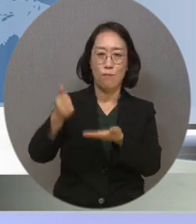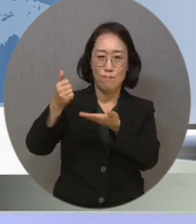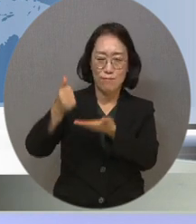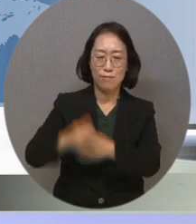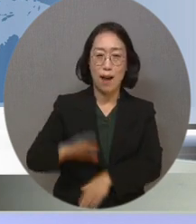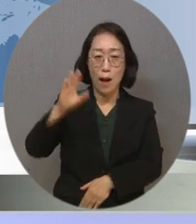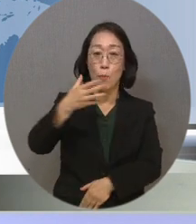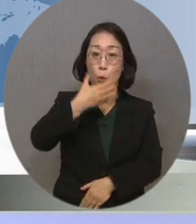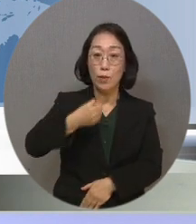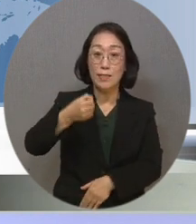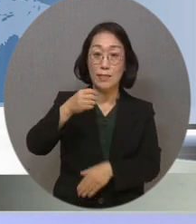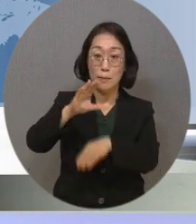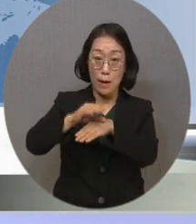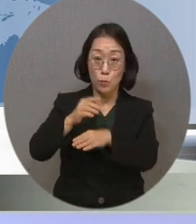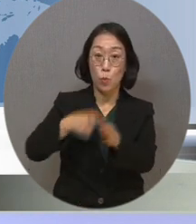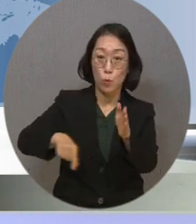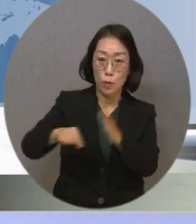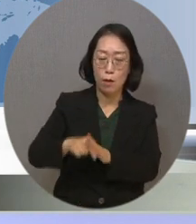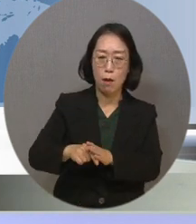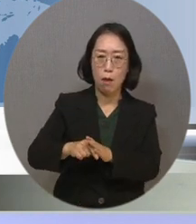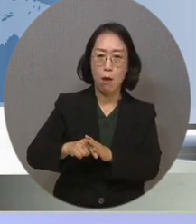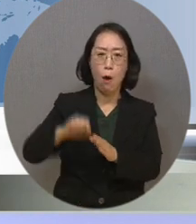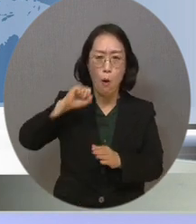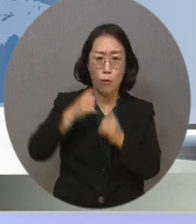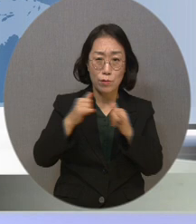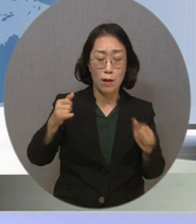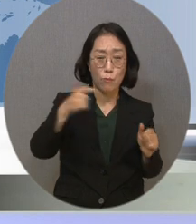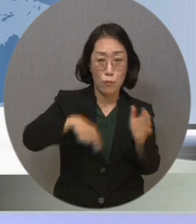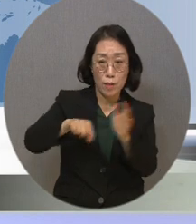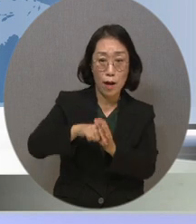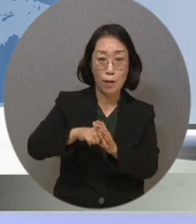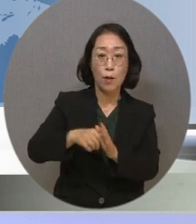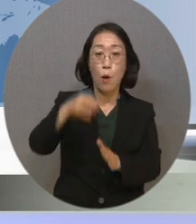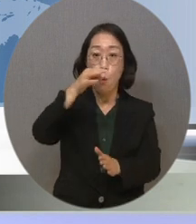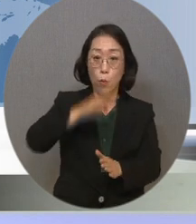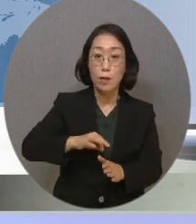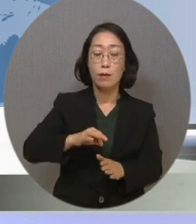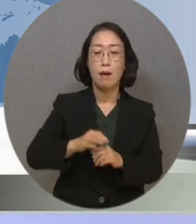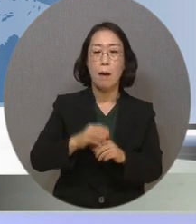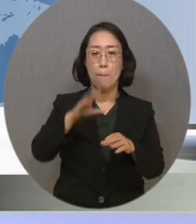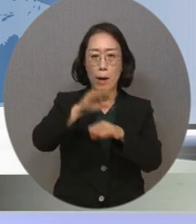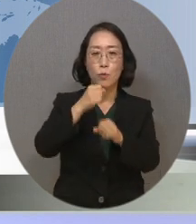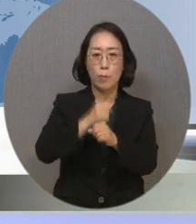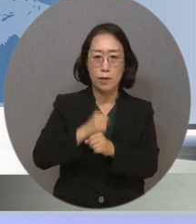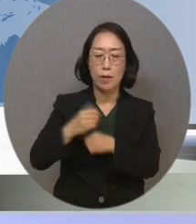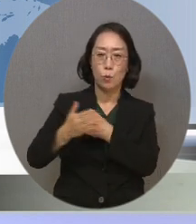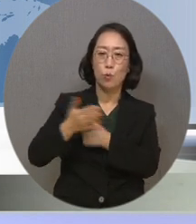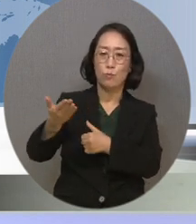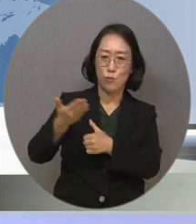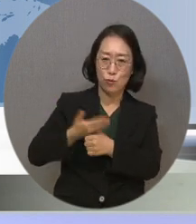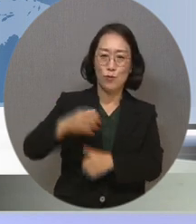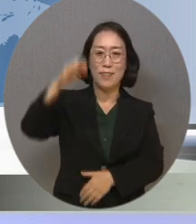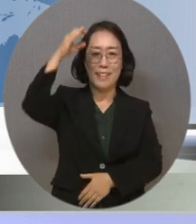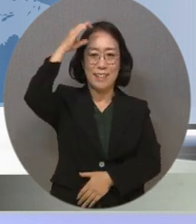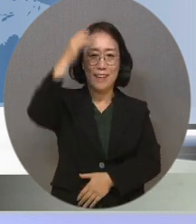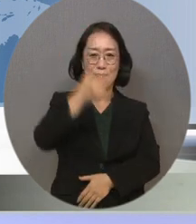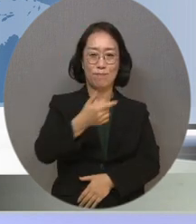앞으로 복지TV에서 취약계층을 위한 공익방송 제작에 힘을 보탤 예정입니다. 박성윤 기자입니다.